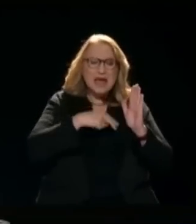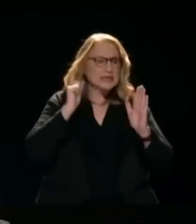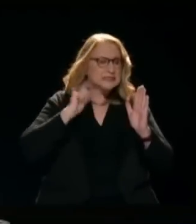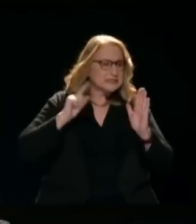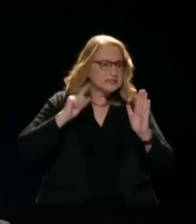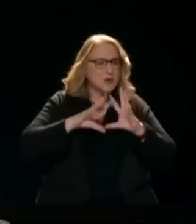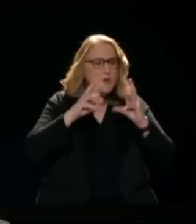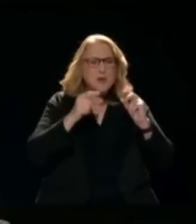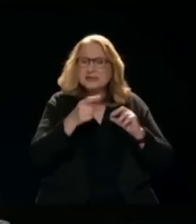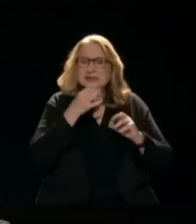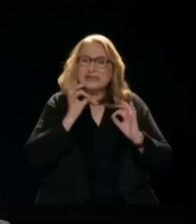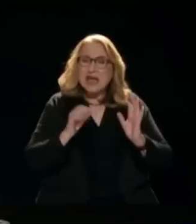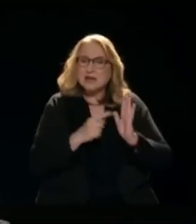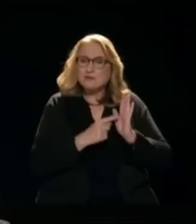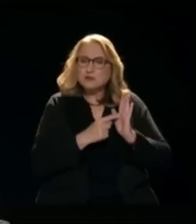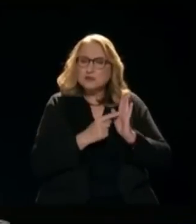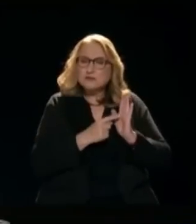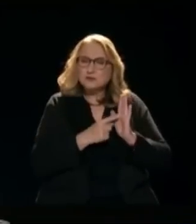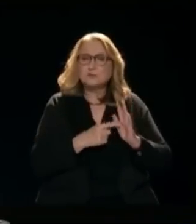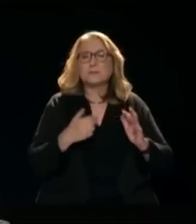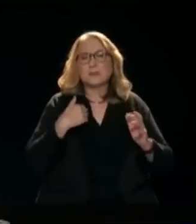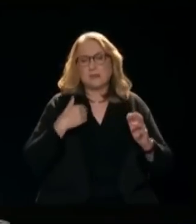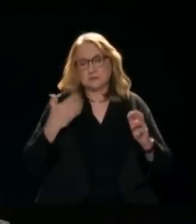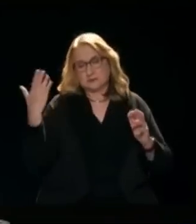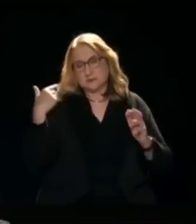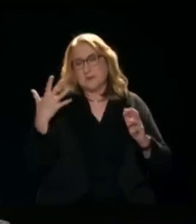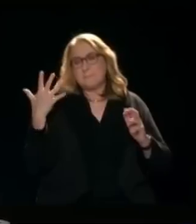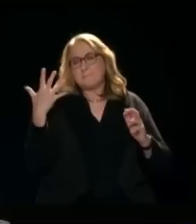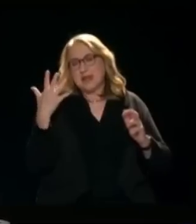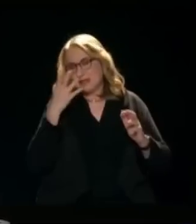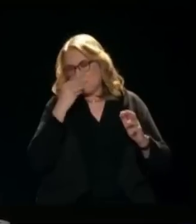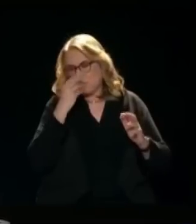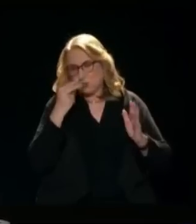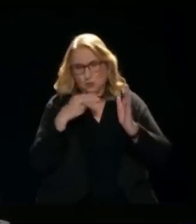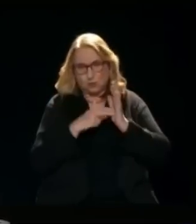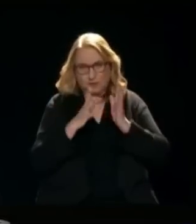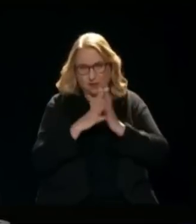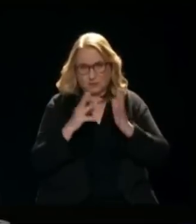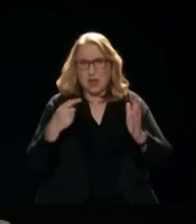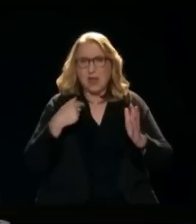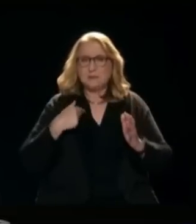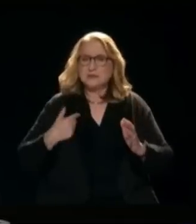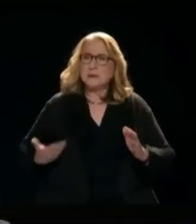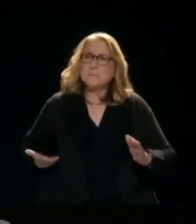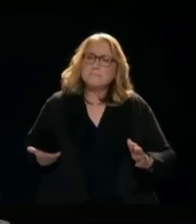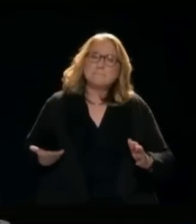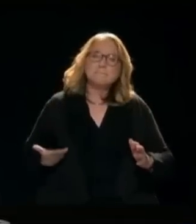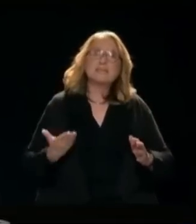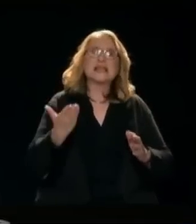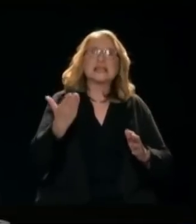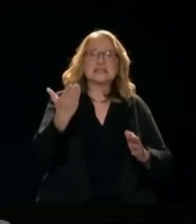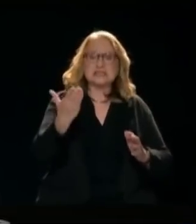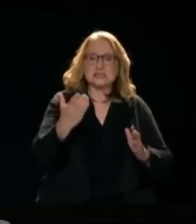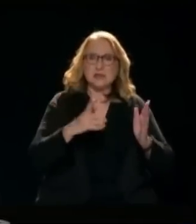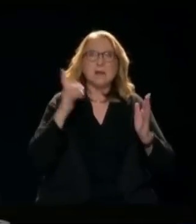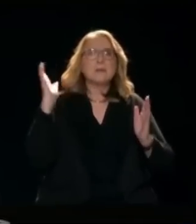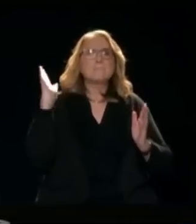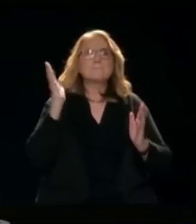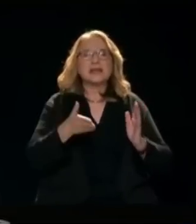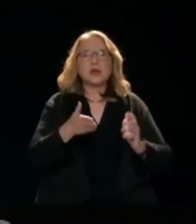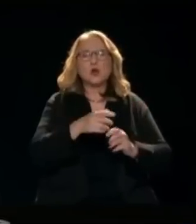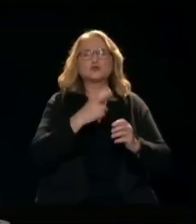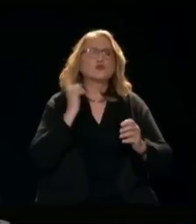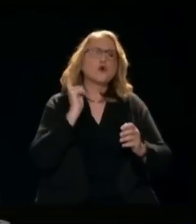του 2018 καταθέσαμε μήνυση για εσχάτη με βάση το 134 του ποινικού κώδικα και του